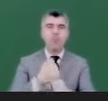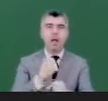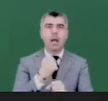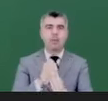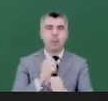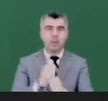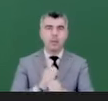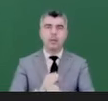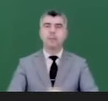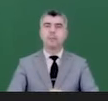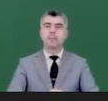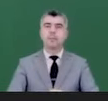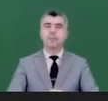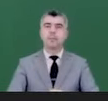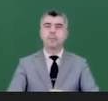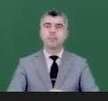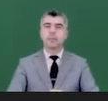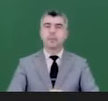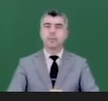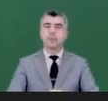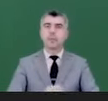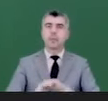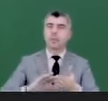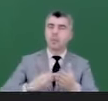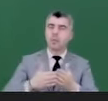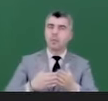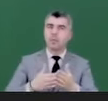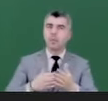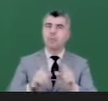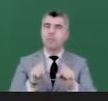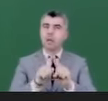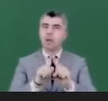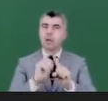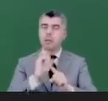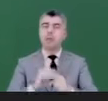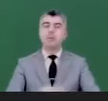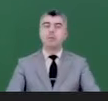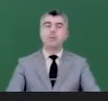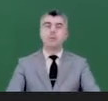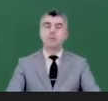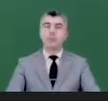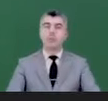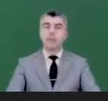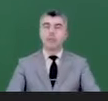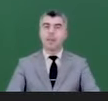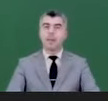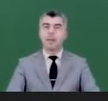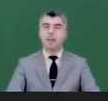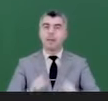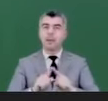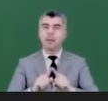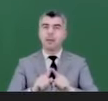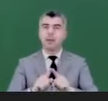تكلموا فيه تقنيا ثم نترك الامور يعني الى